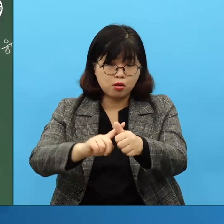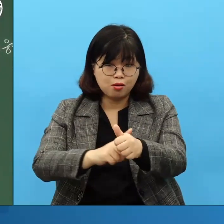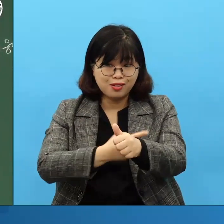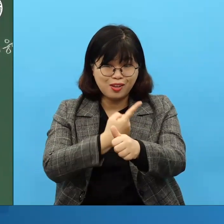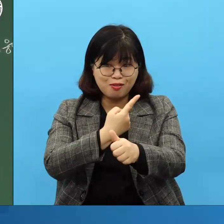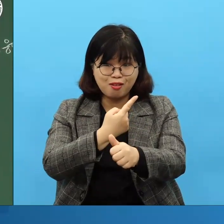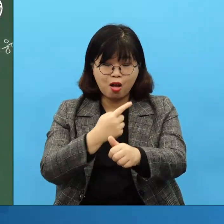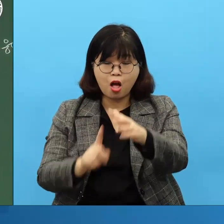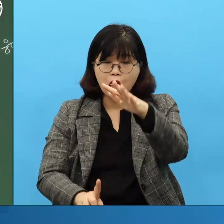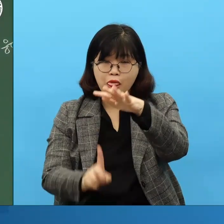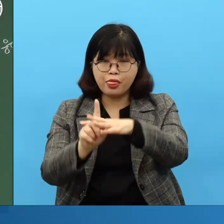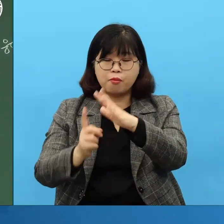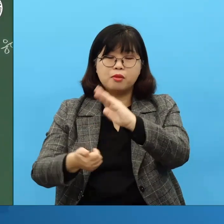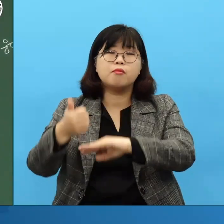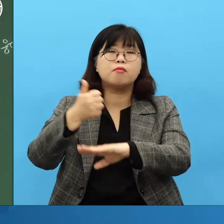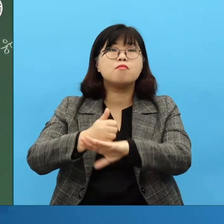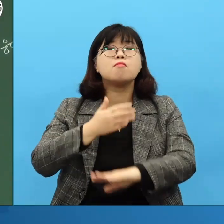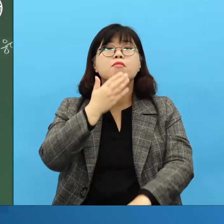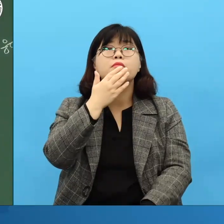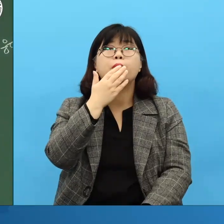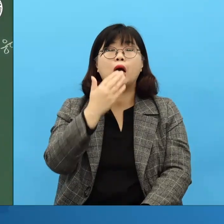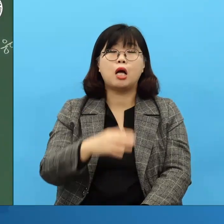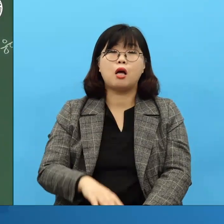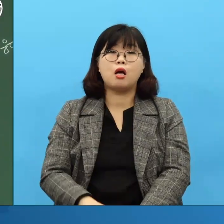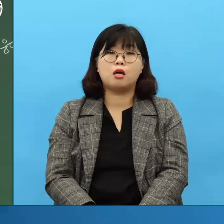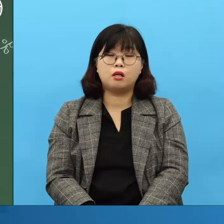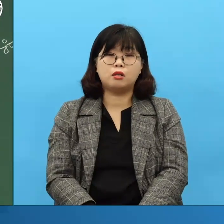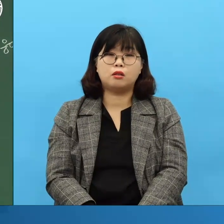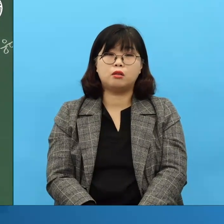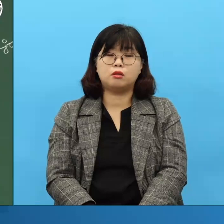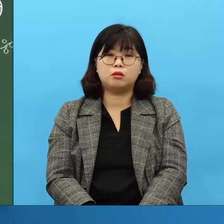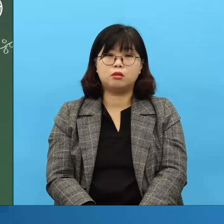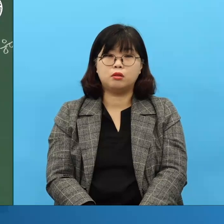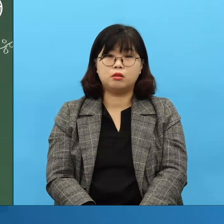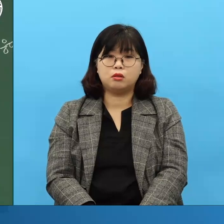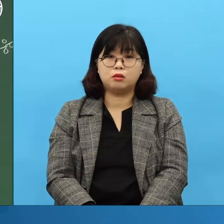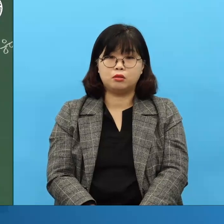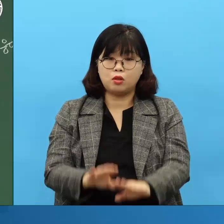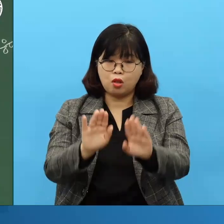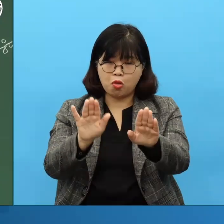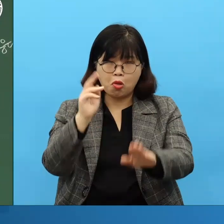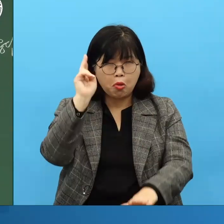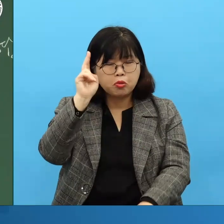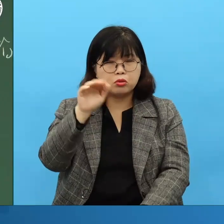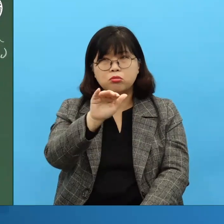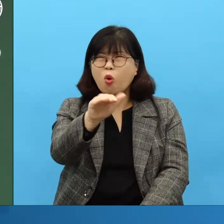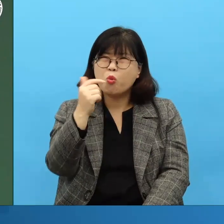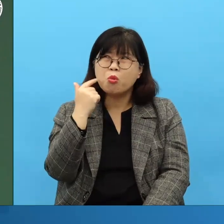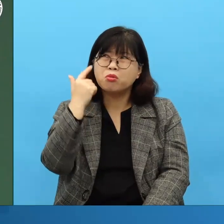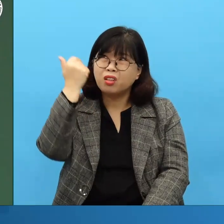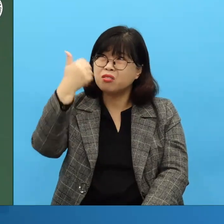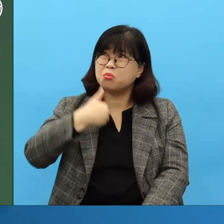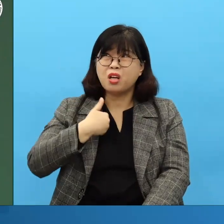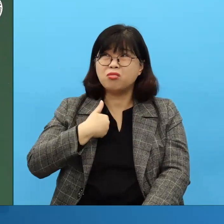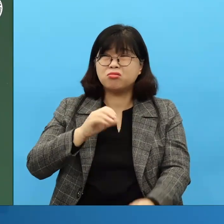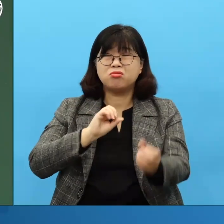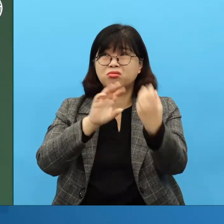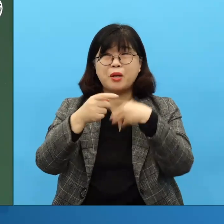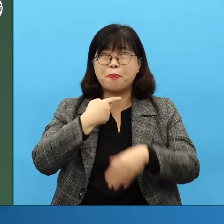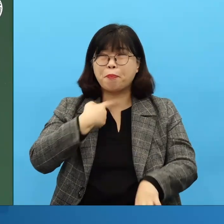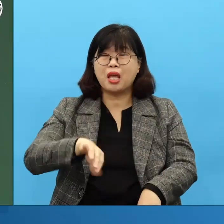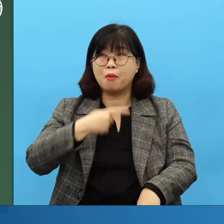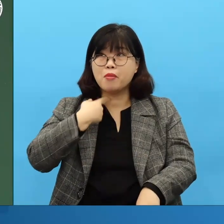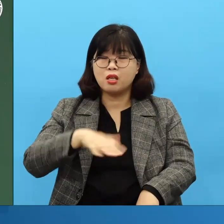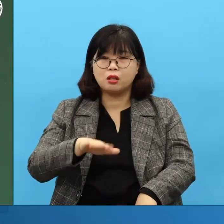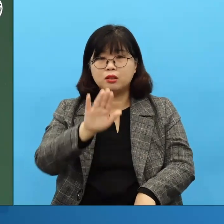a sure fact. 자꾸 복음하고 상관없는 말씀을 많은 사람 잡으니까 그 응답이 없는 거지. 복음하고 관계된 말씀을 잡으면